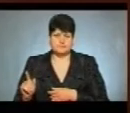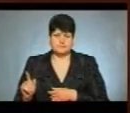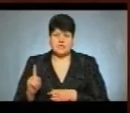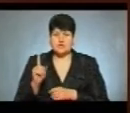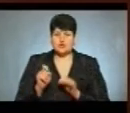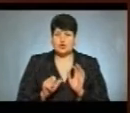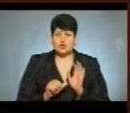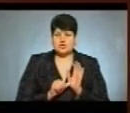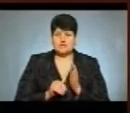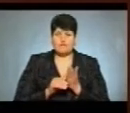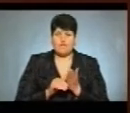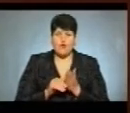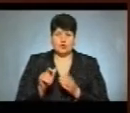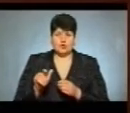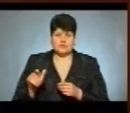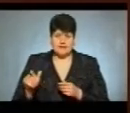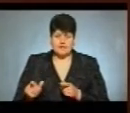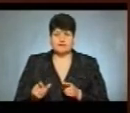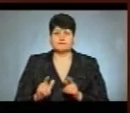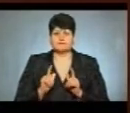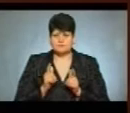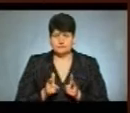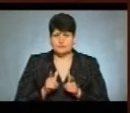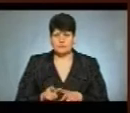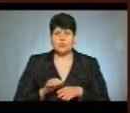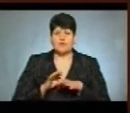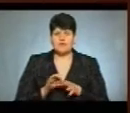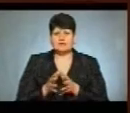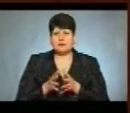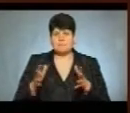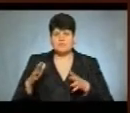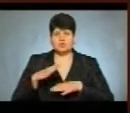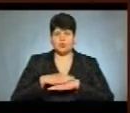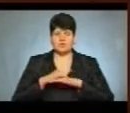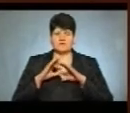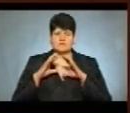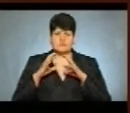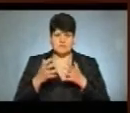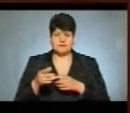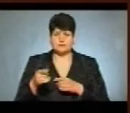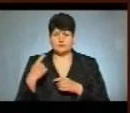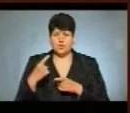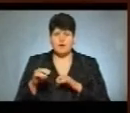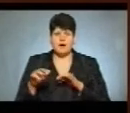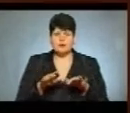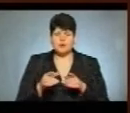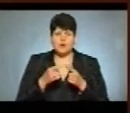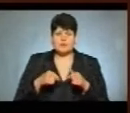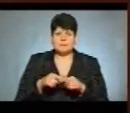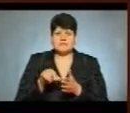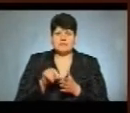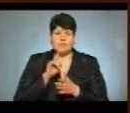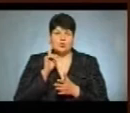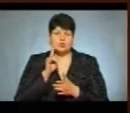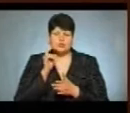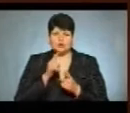106 волонтерів-амбасадорів зголосилися провести найбільший урок у світі. На Тернопільщині акцію організовують представники